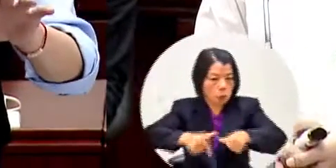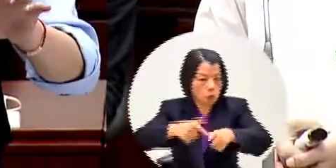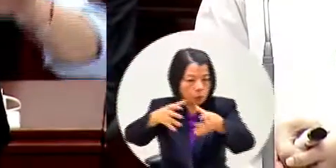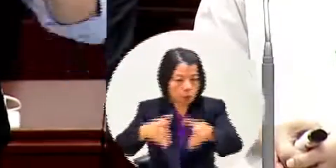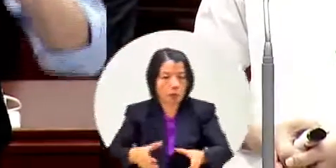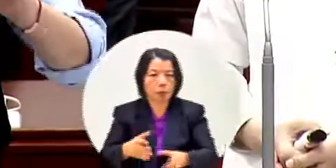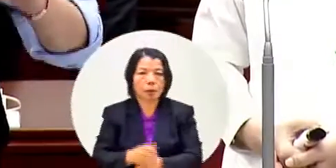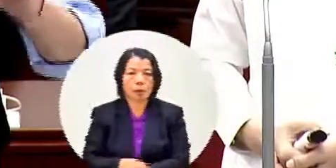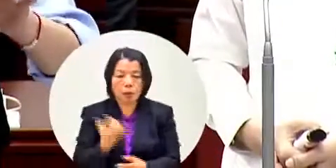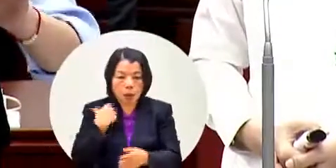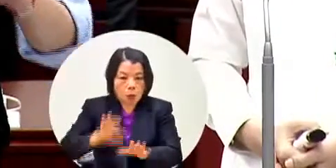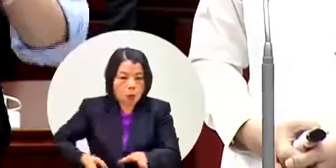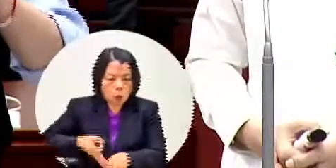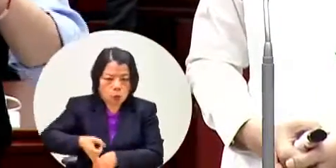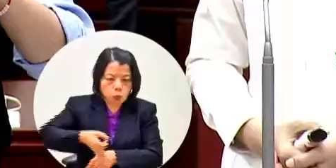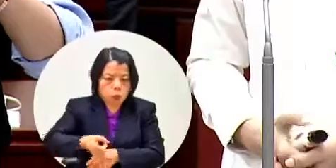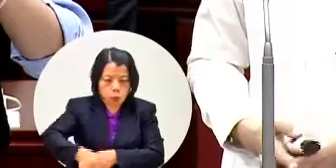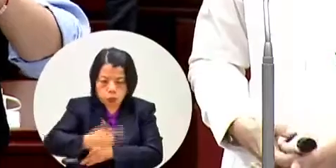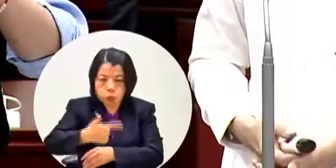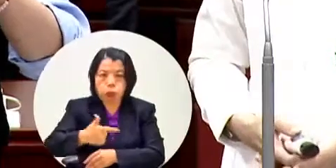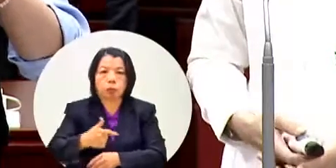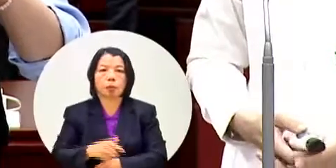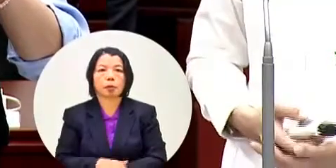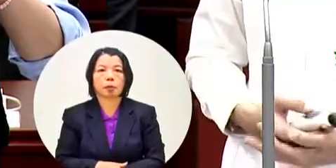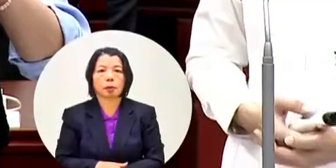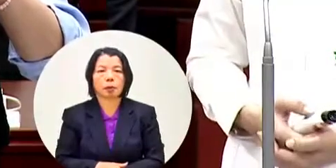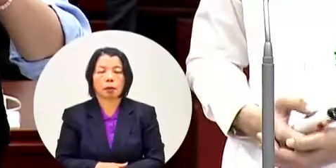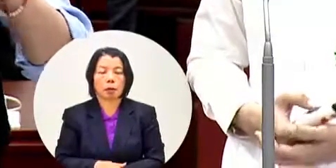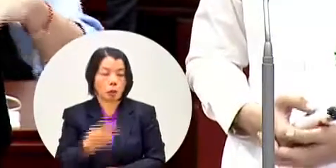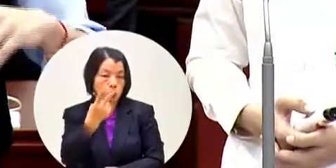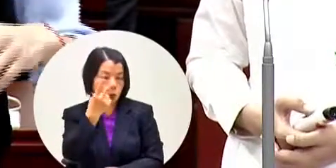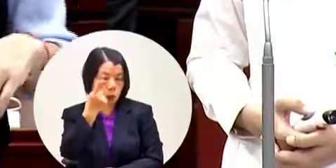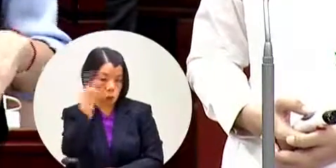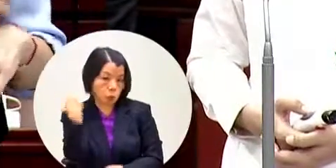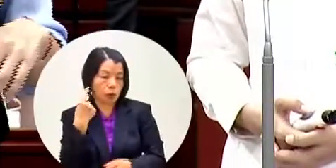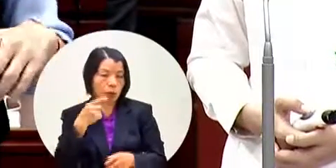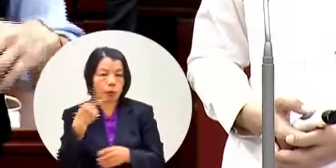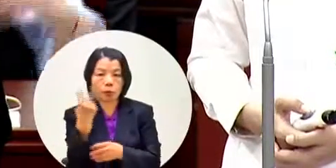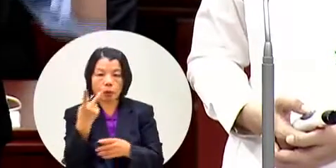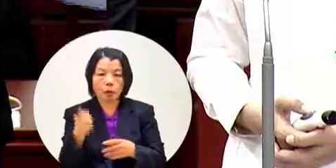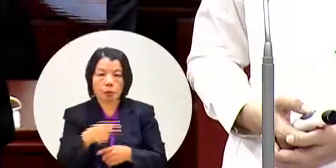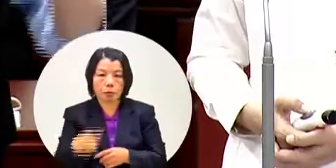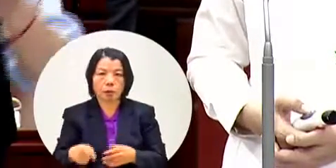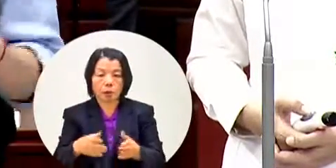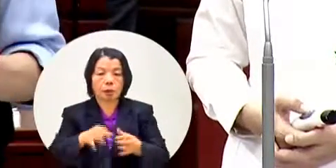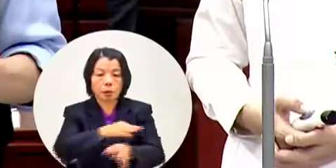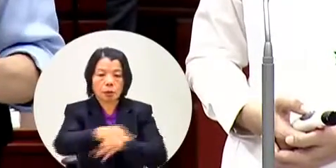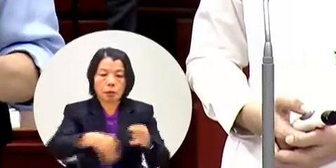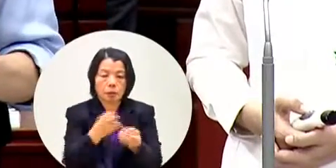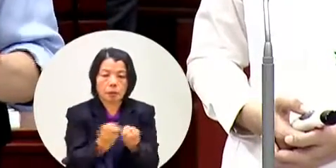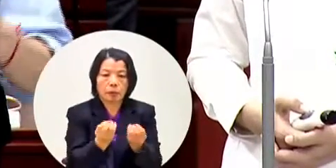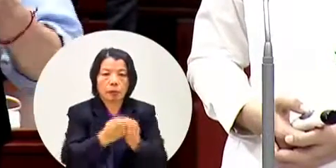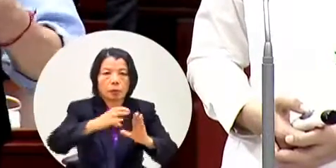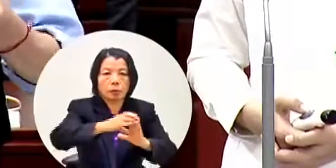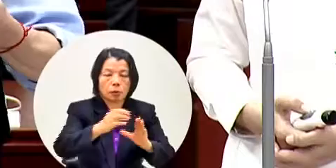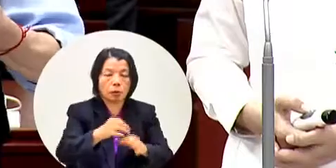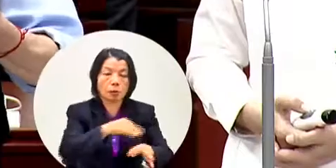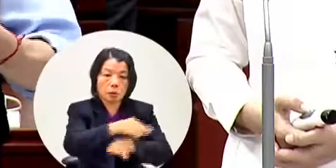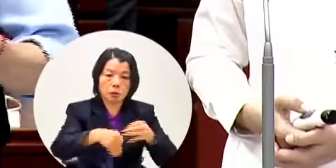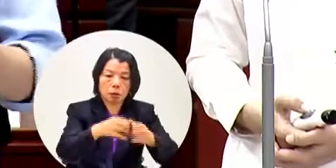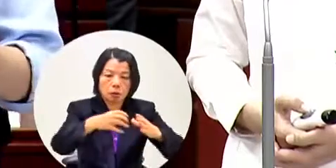那 可以现场回答，可以现场回答。 好，现场答。好，谢谢市长。 谢谢黄秋议员，因为你讲的好多都是重